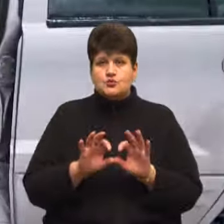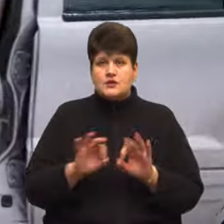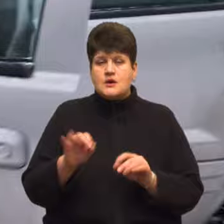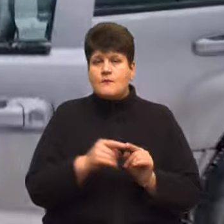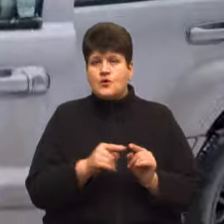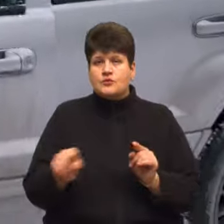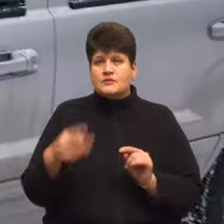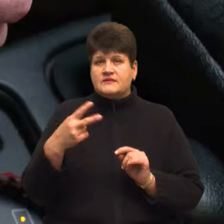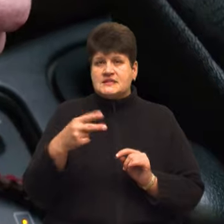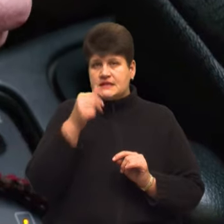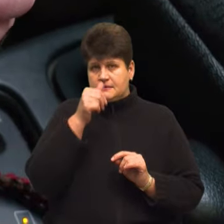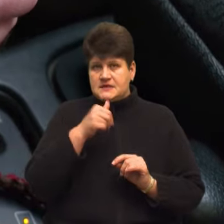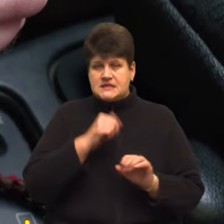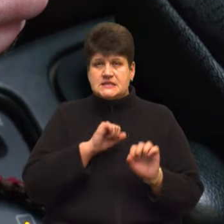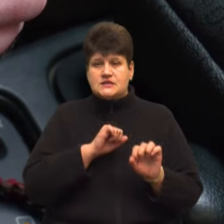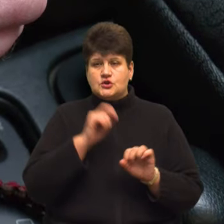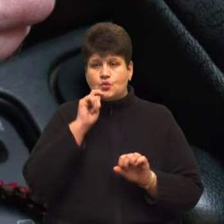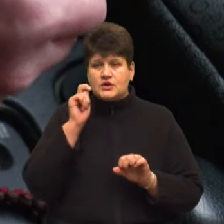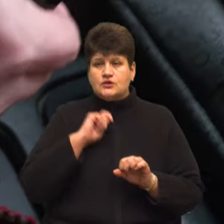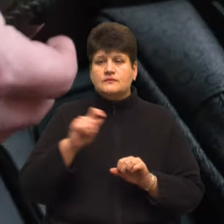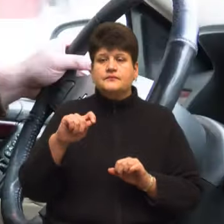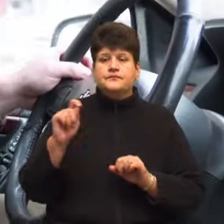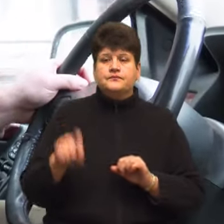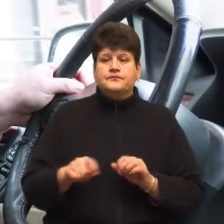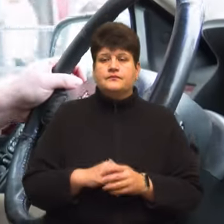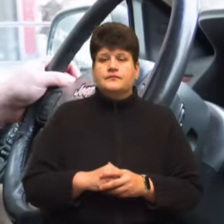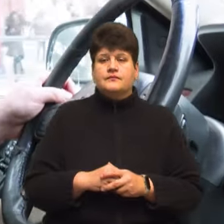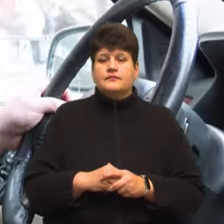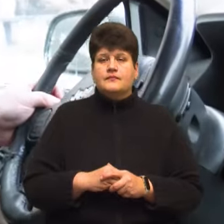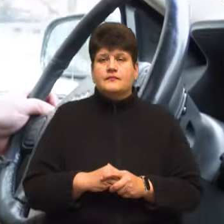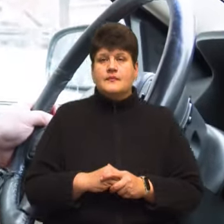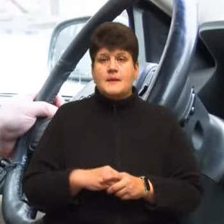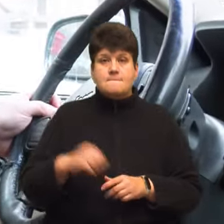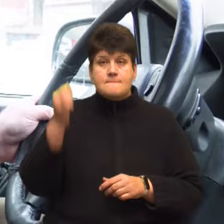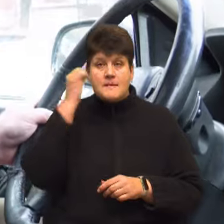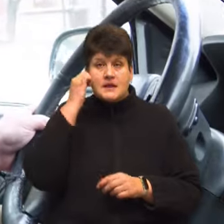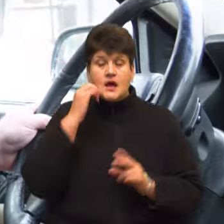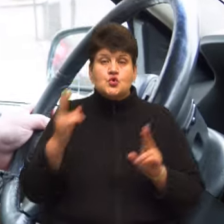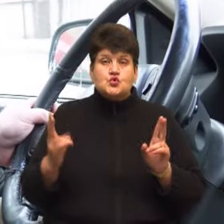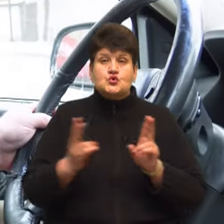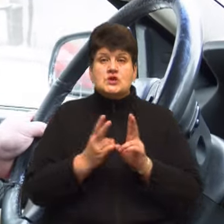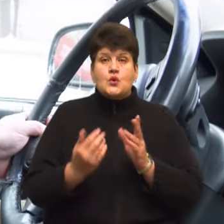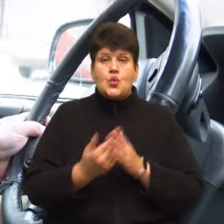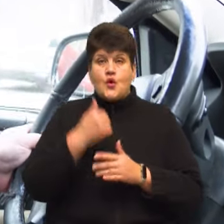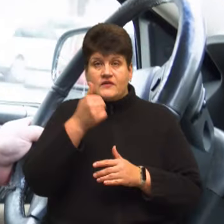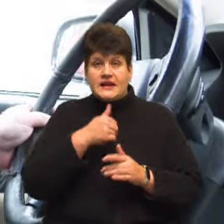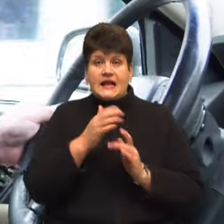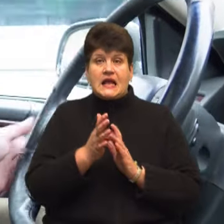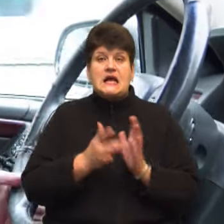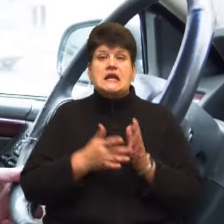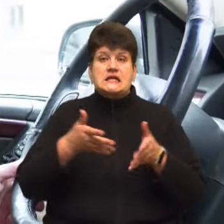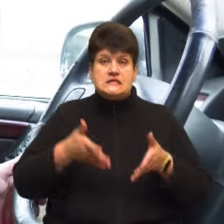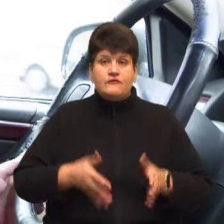20 місяців захищав Україну на фронті конечно пам'ятаю зустрічав Новий рік Різдво на